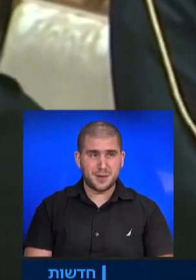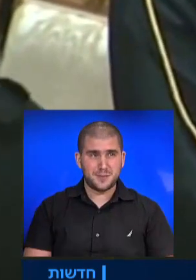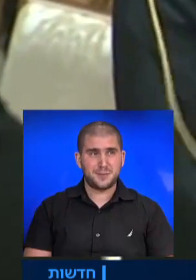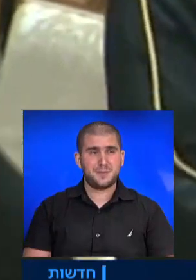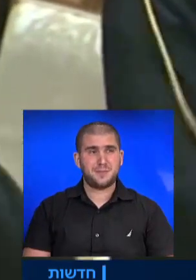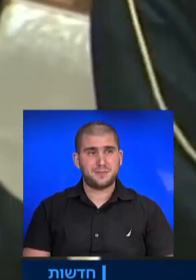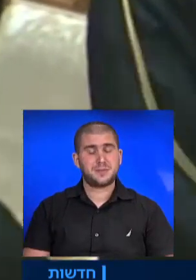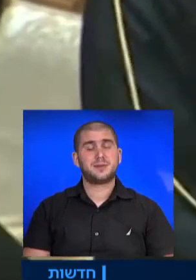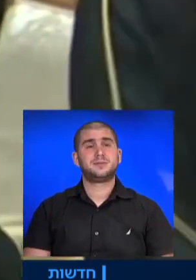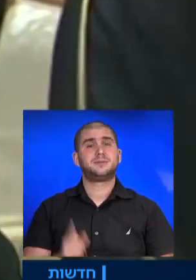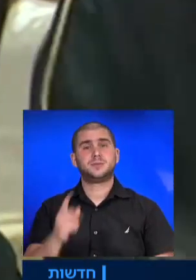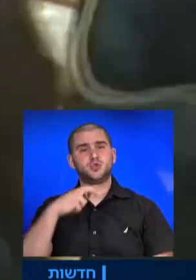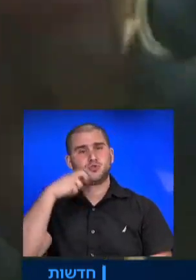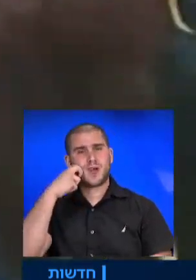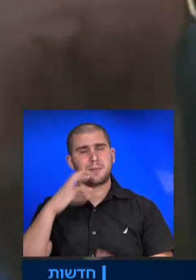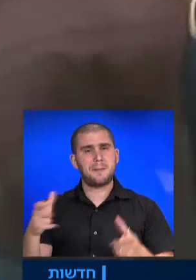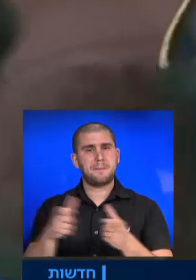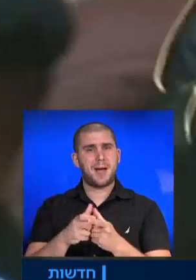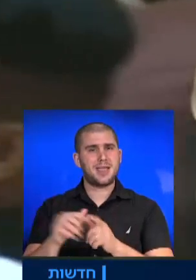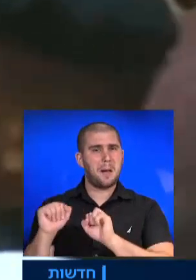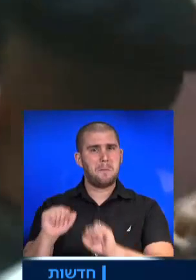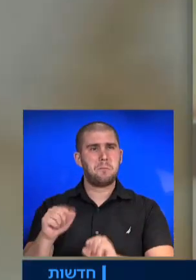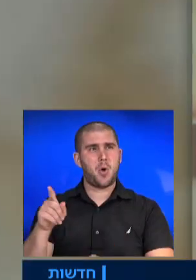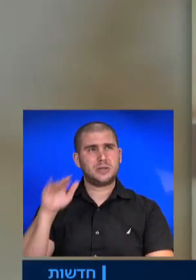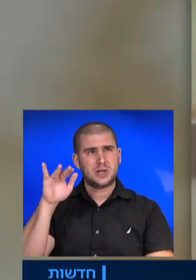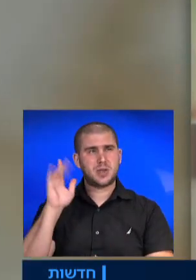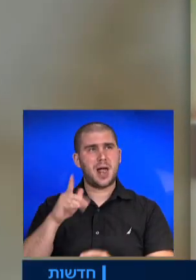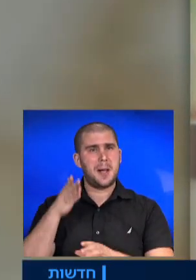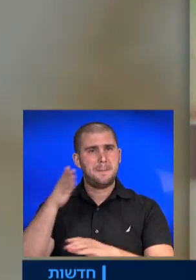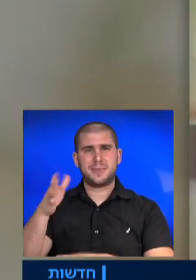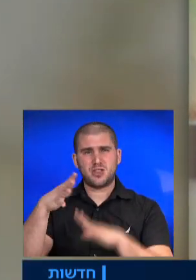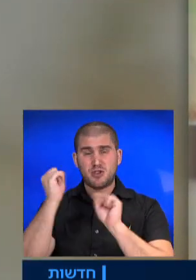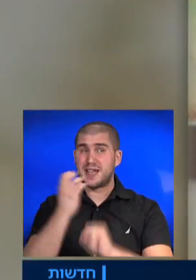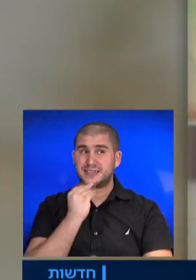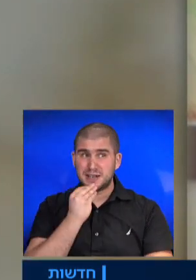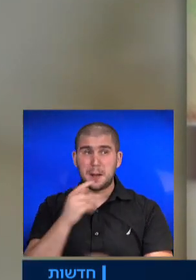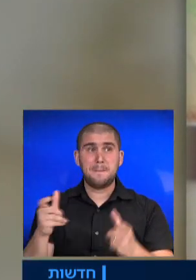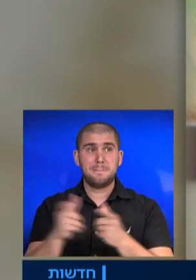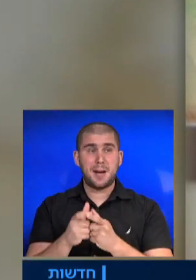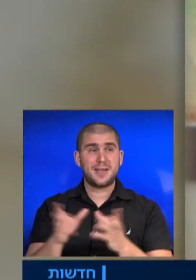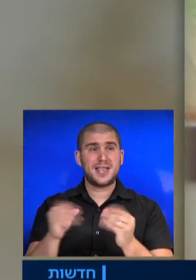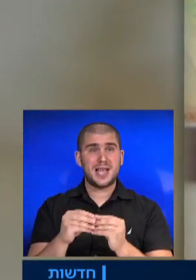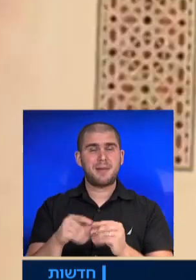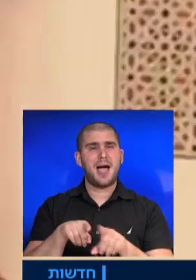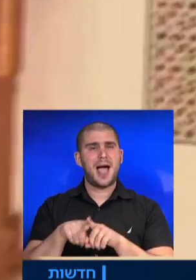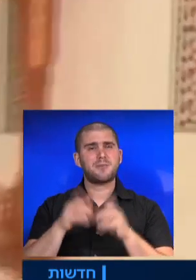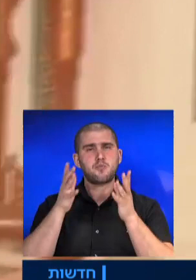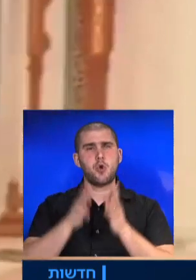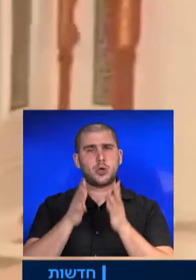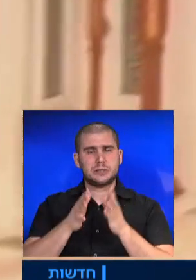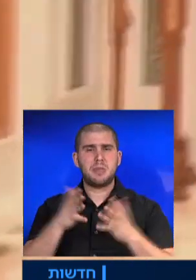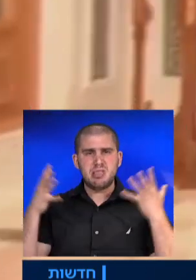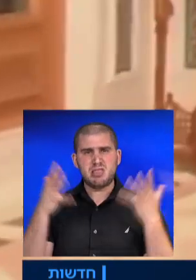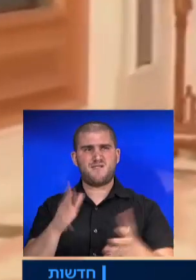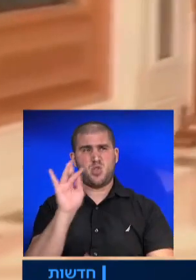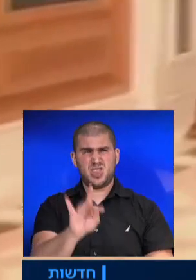השבחים במחנה הפוסט-סעודי על הפנייה של השגריר לישראלים, במחנה המזוהה עם האחים המוסלמים עלו להתקפה נגדו ונגד